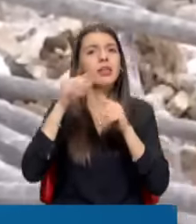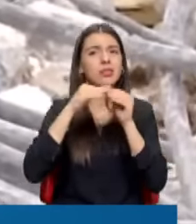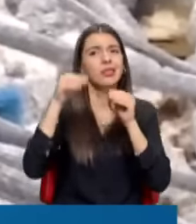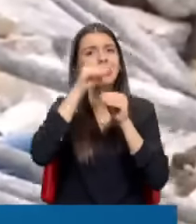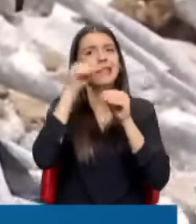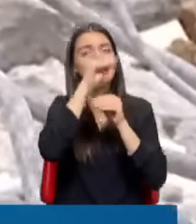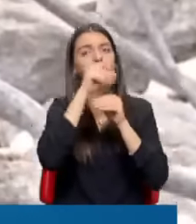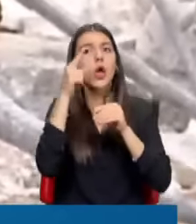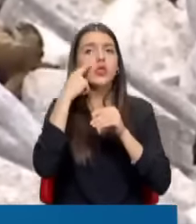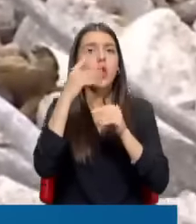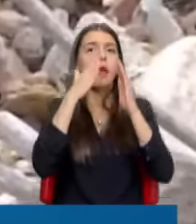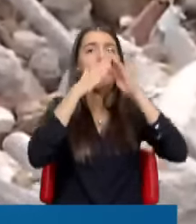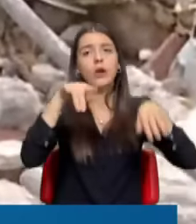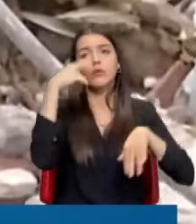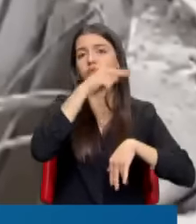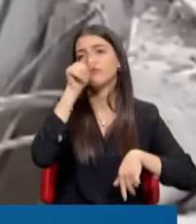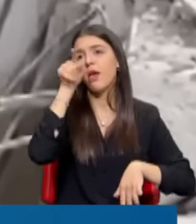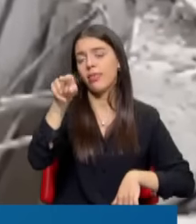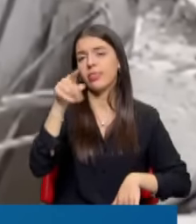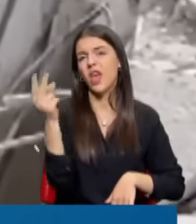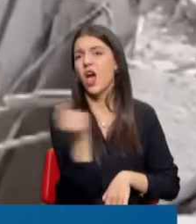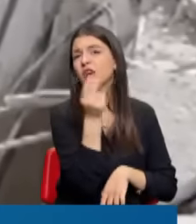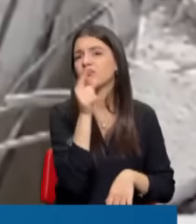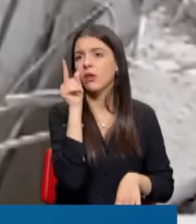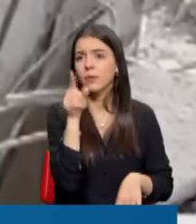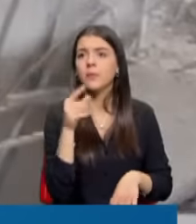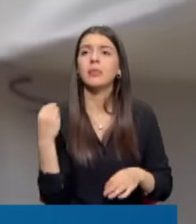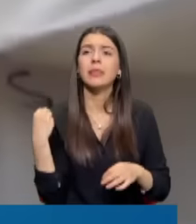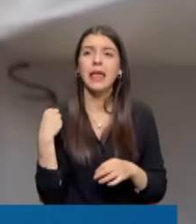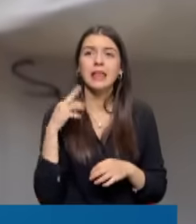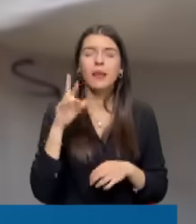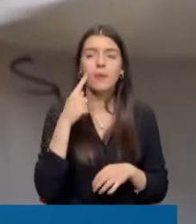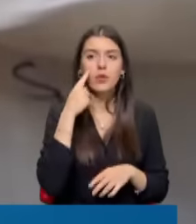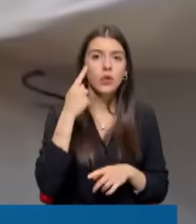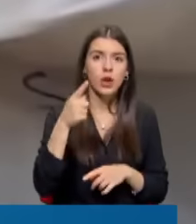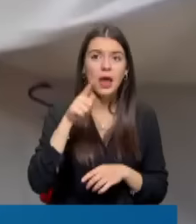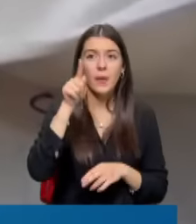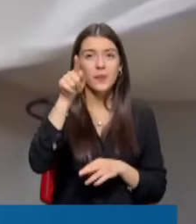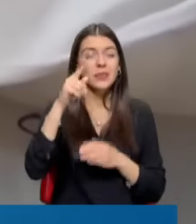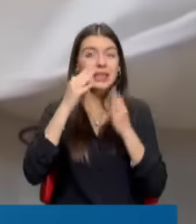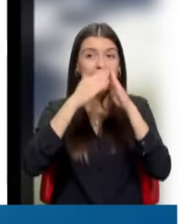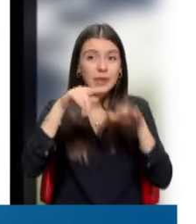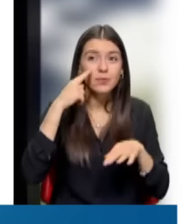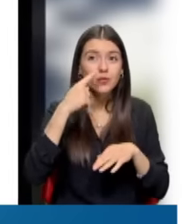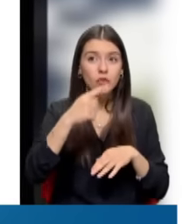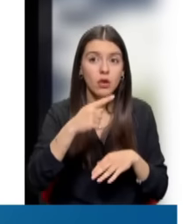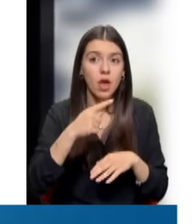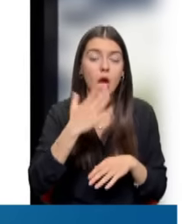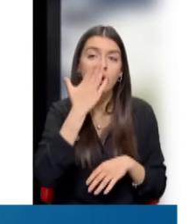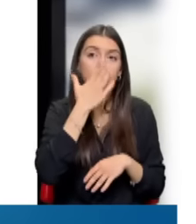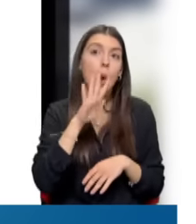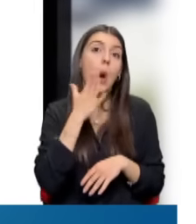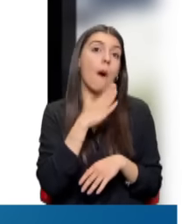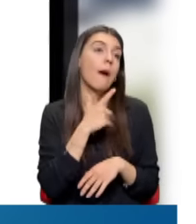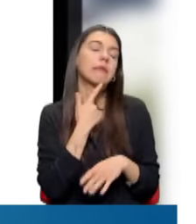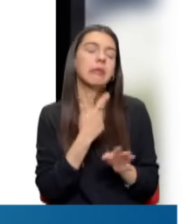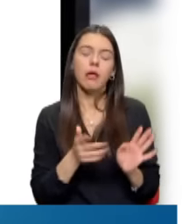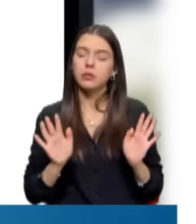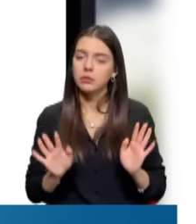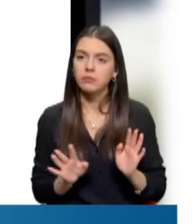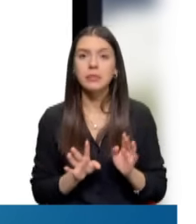nedenlerinden biri olduğu belirtilmişti. Yeni raporda yapıya sonradan eklenen bölümün yıkıma ciddi seviyede etkisinin olmadığı söylendi.